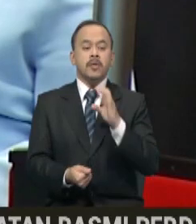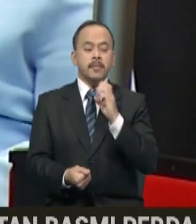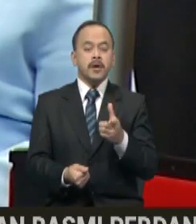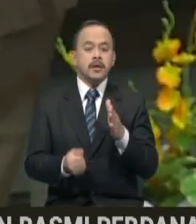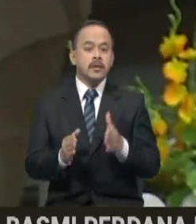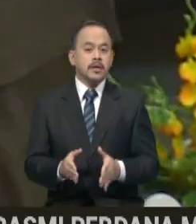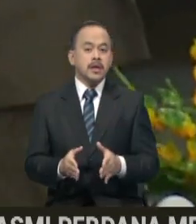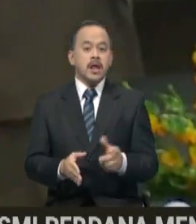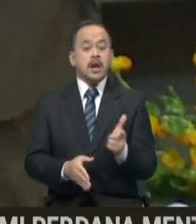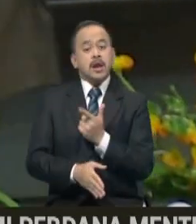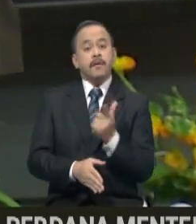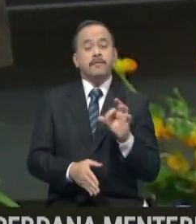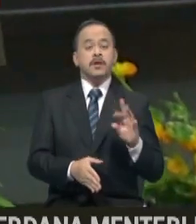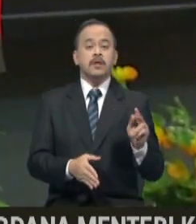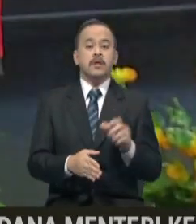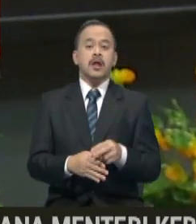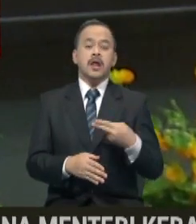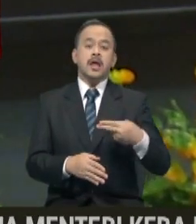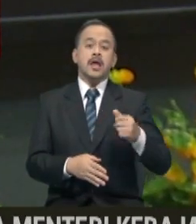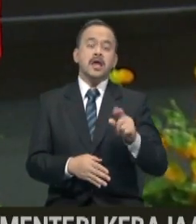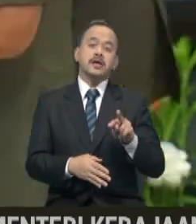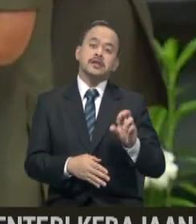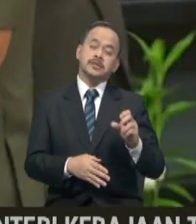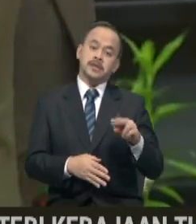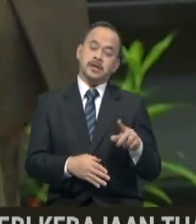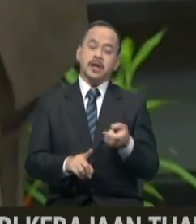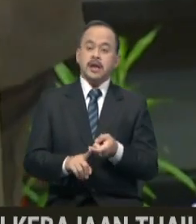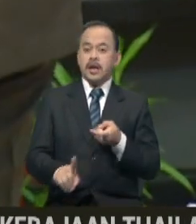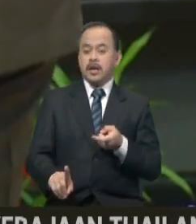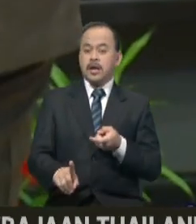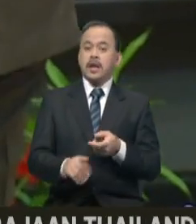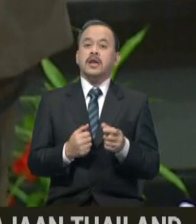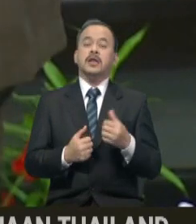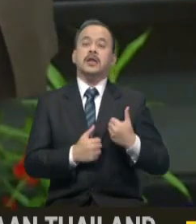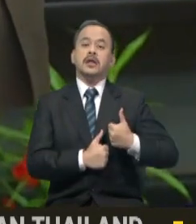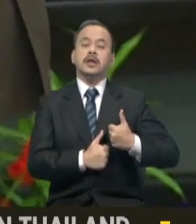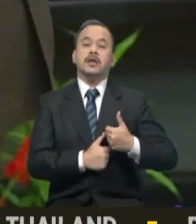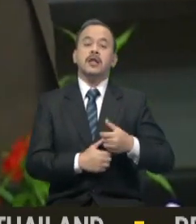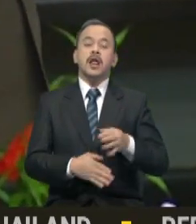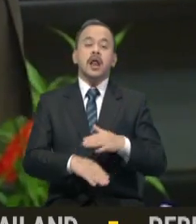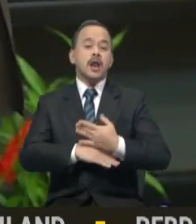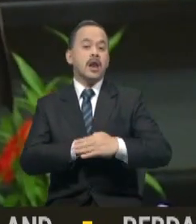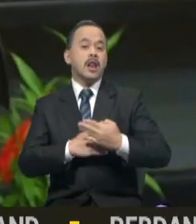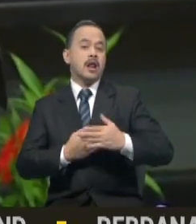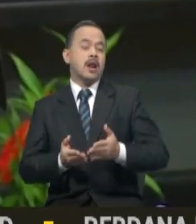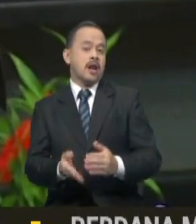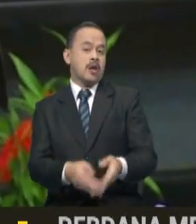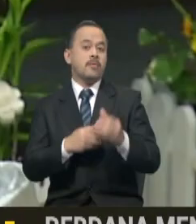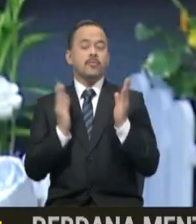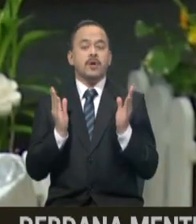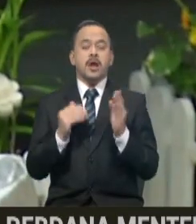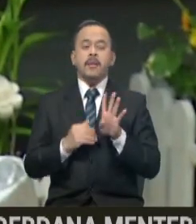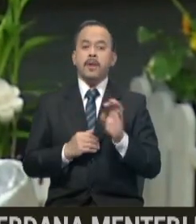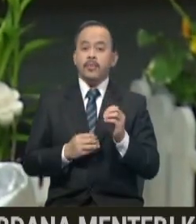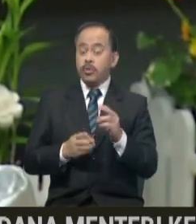kepada Lieutenant Commander Muhammad Hizir Zuhdi bin Haji Sulaiman, Tentera Laut di Raja Brunei. Kursus selama 40 minggu